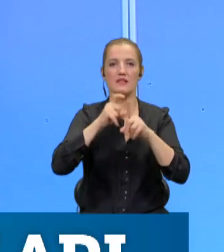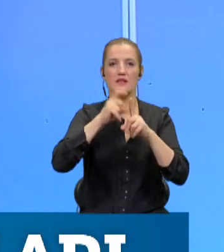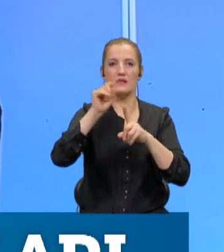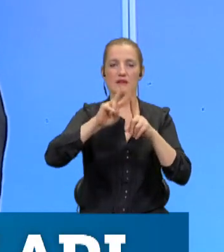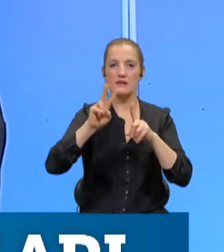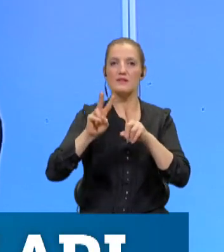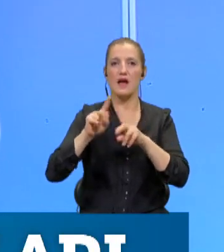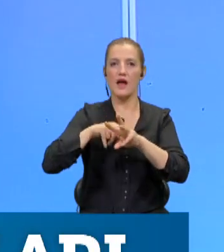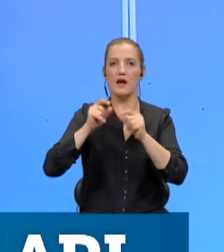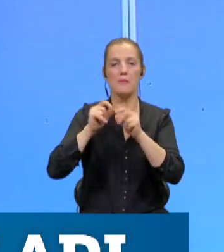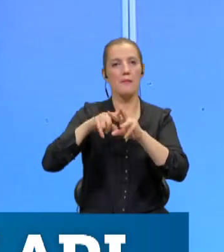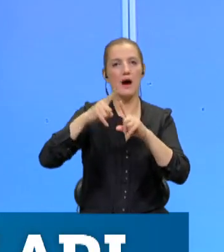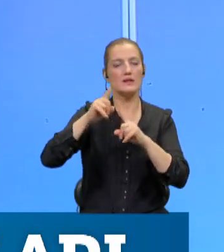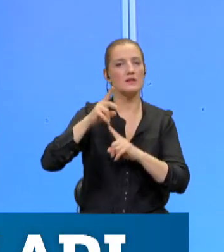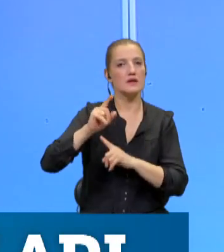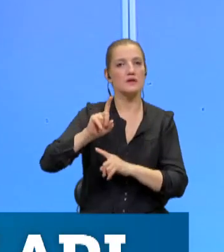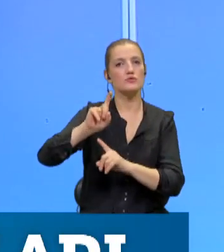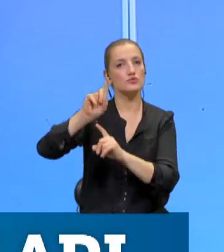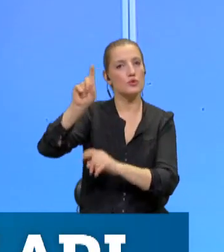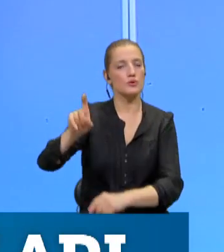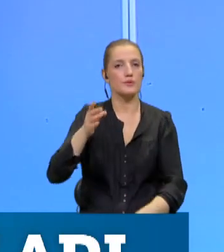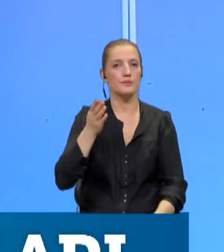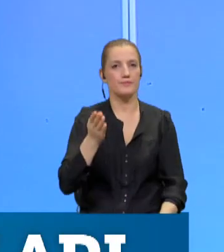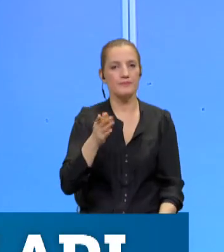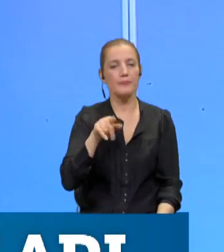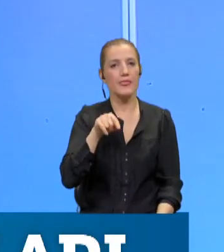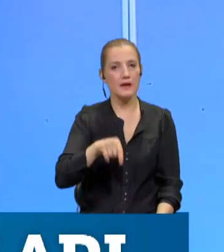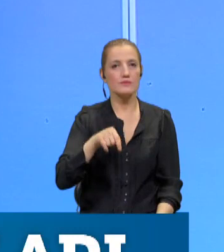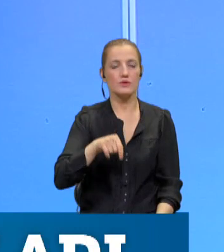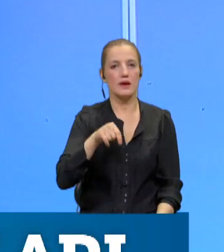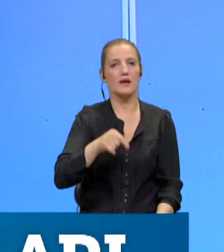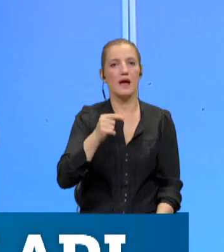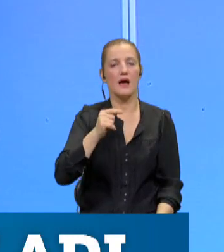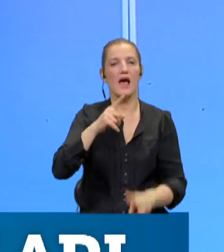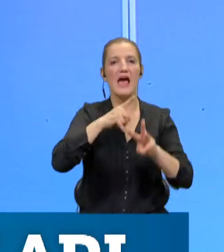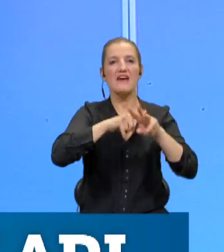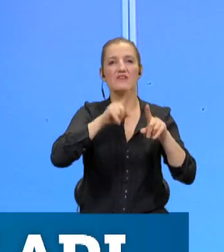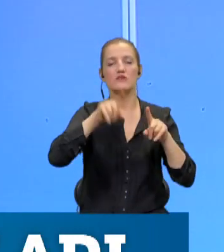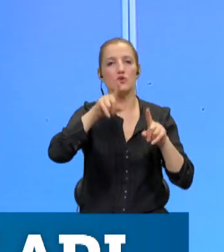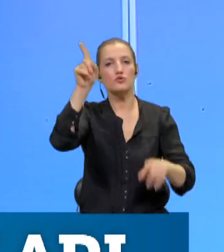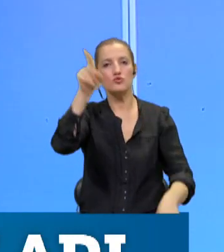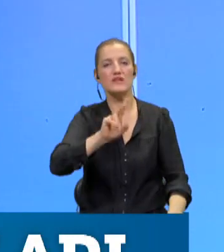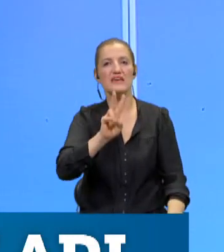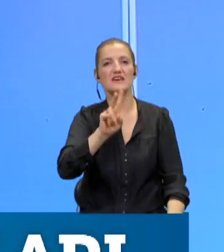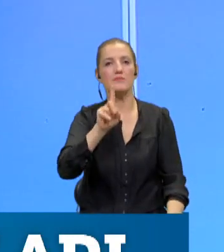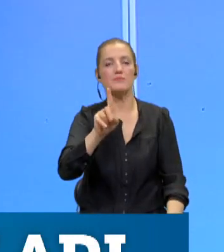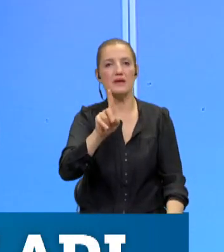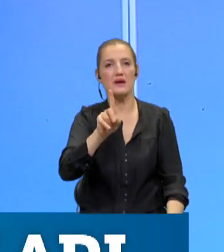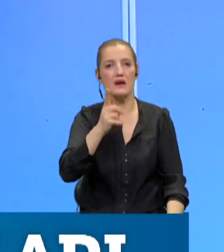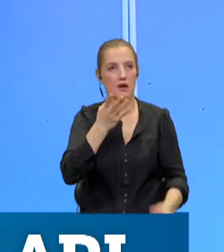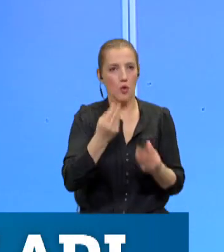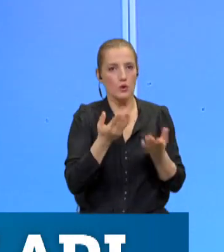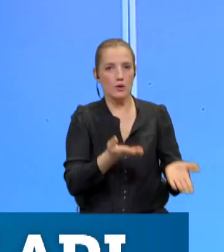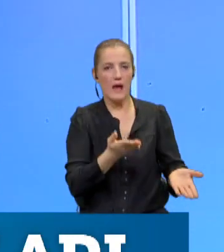ye buradan soruyorum yani ve Enflasyonun yüzde yirmi bir olduğu bir yerde elektriği